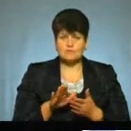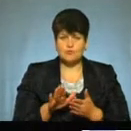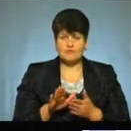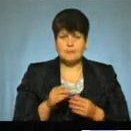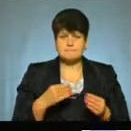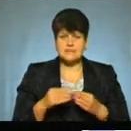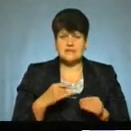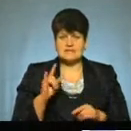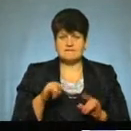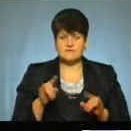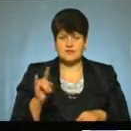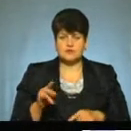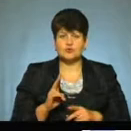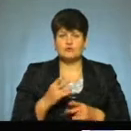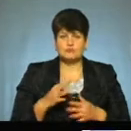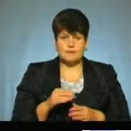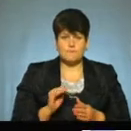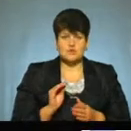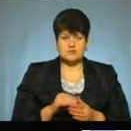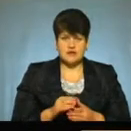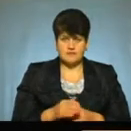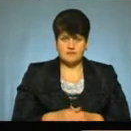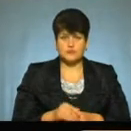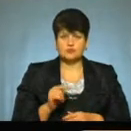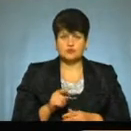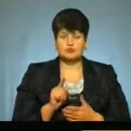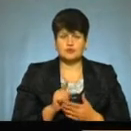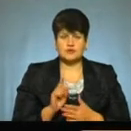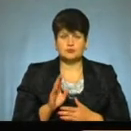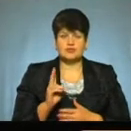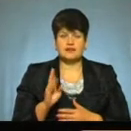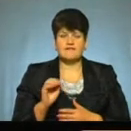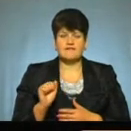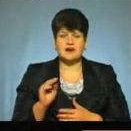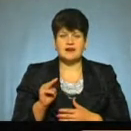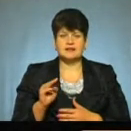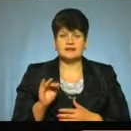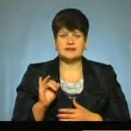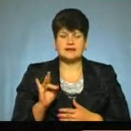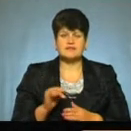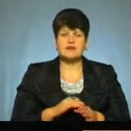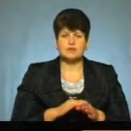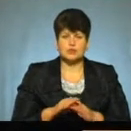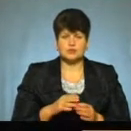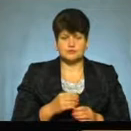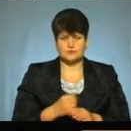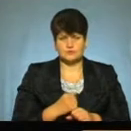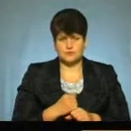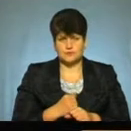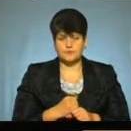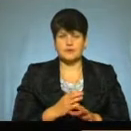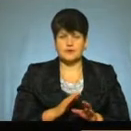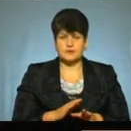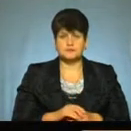від тих пластикових вікон, хто собі там вже поставив. Тому що повинна бути квартирка. Вона виконує свою функцію, вона виконує свою роль, тобто